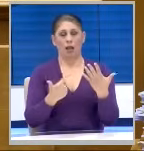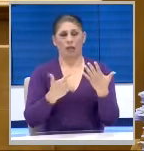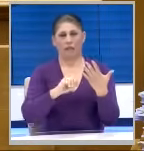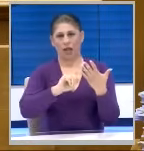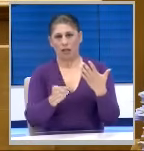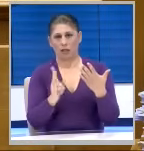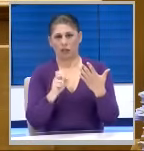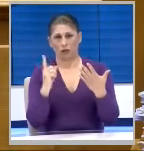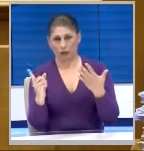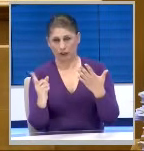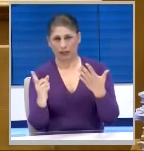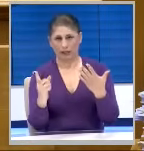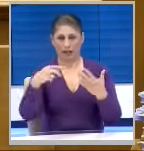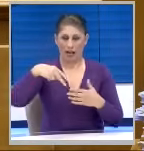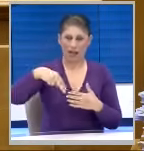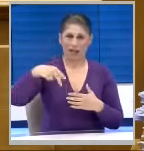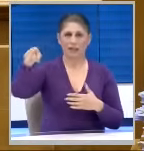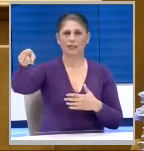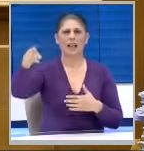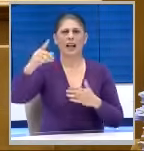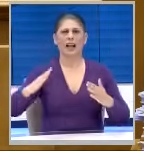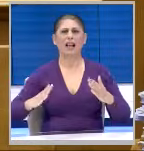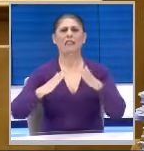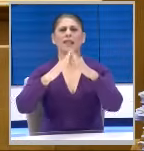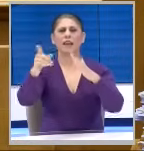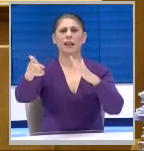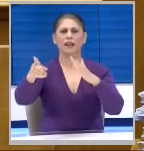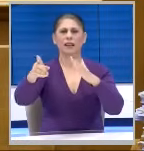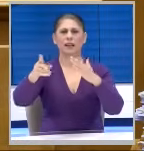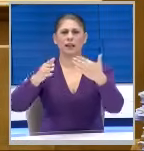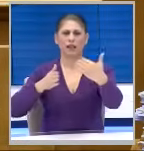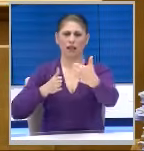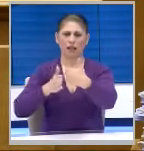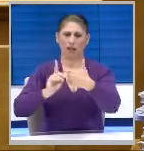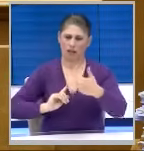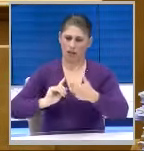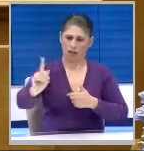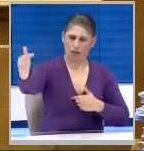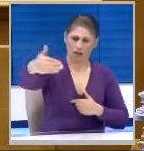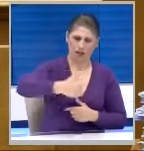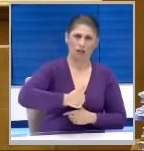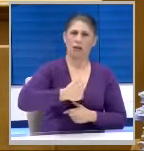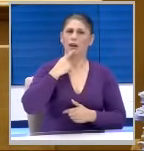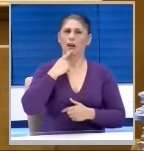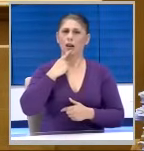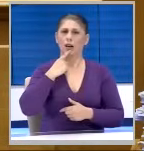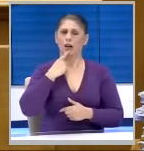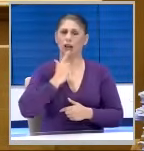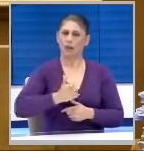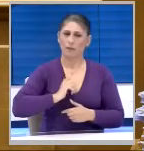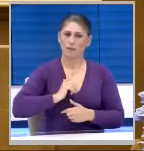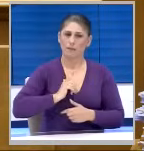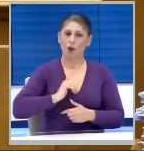κυκλοφορία μεταξύ λάρισας λιτοχώρου γινόταν αμφίδρομα από τη γραμμή καθόδου όλα